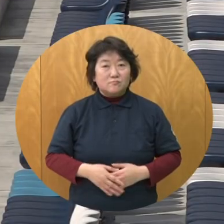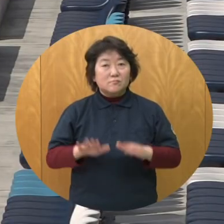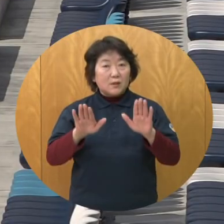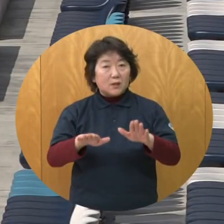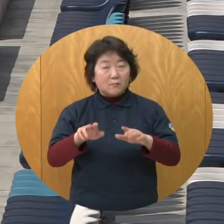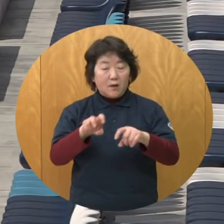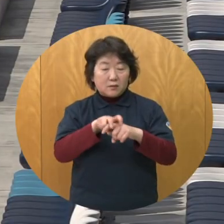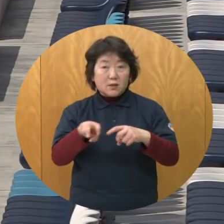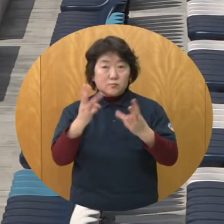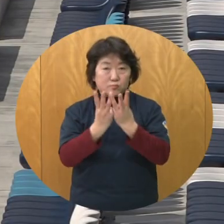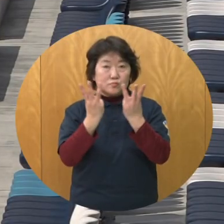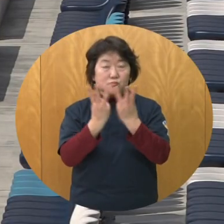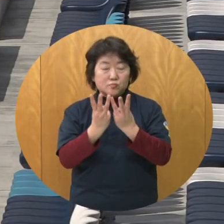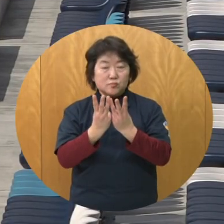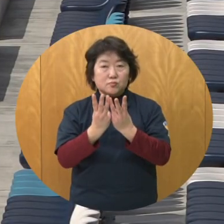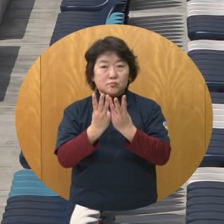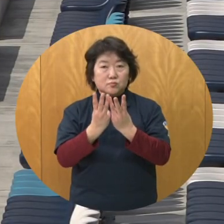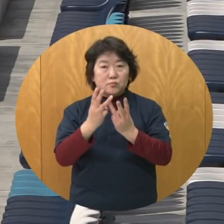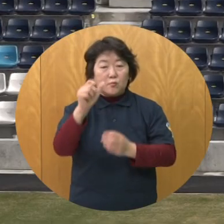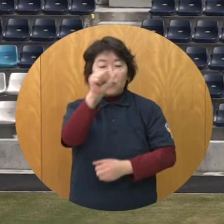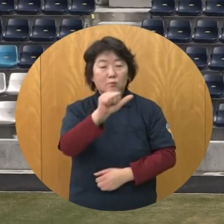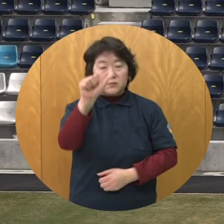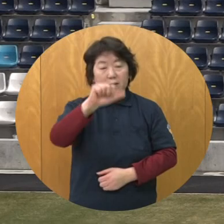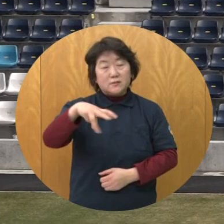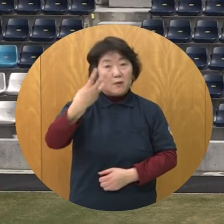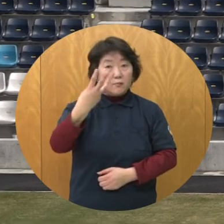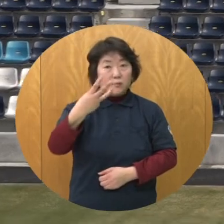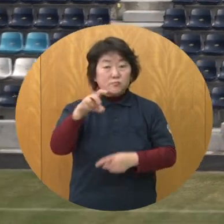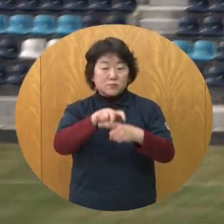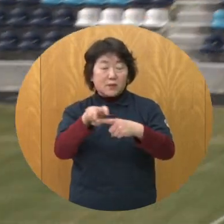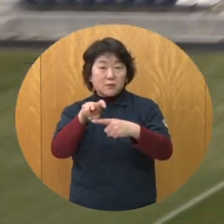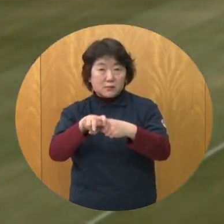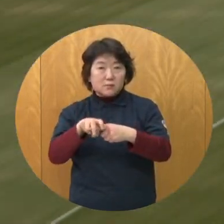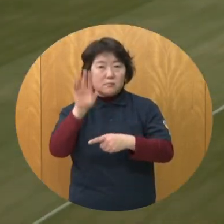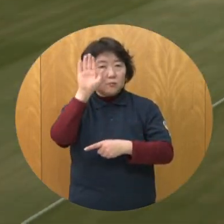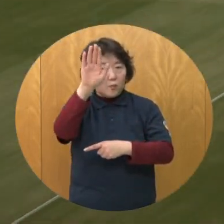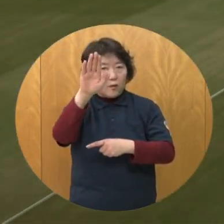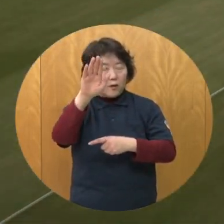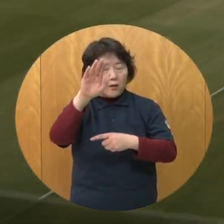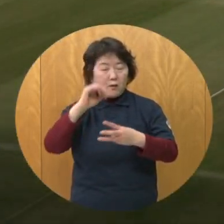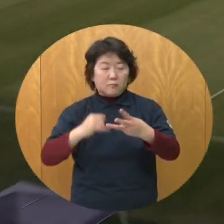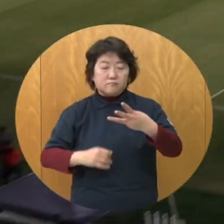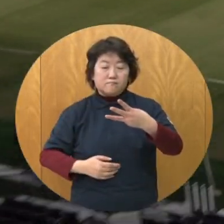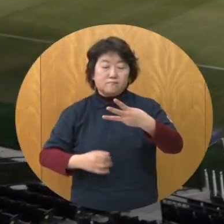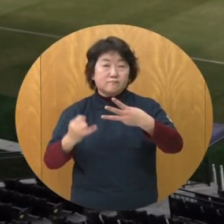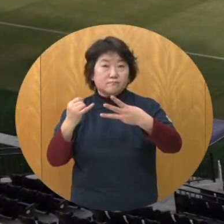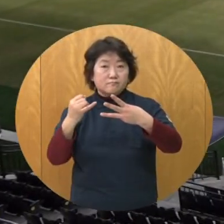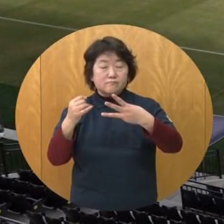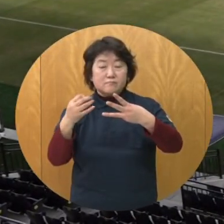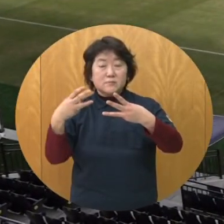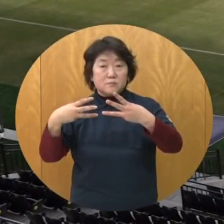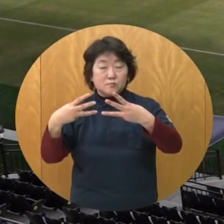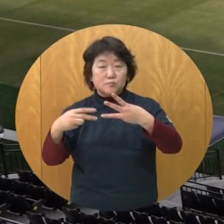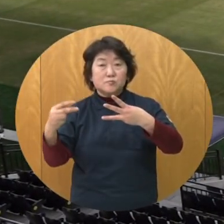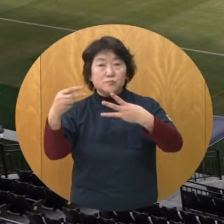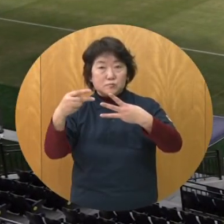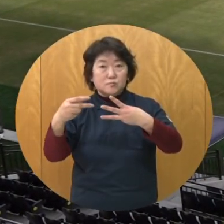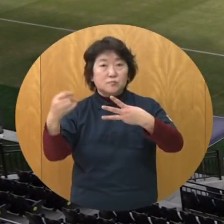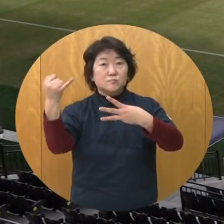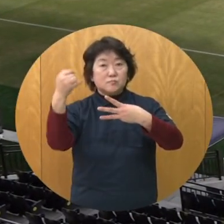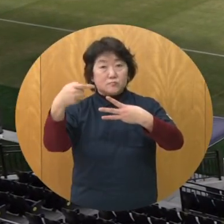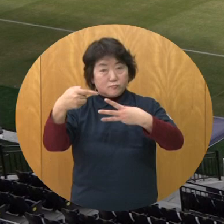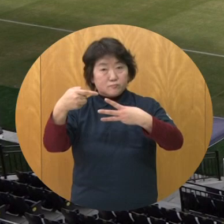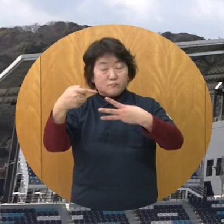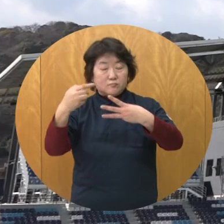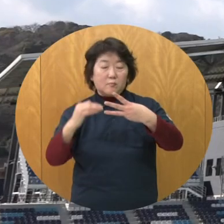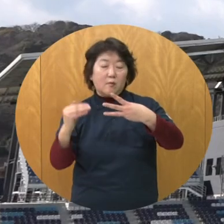現在の座席数はおよそ5300席ですが、これから FC 今治が J2、J1 へと昇